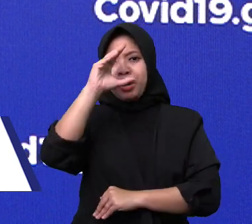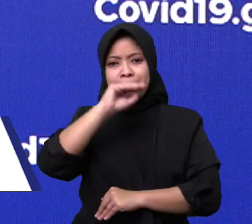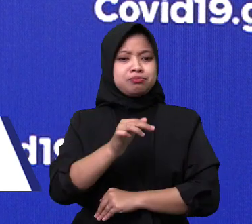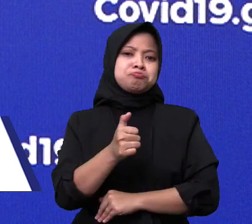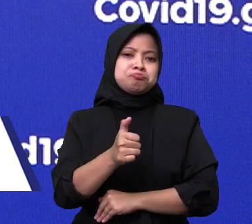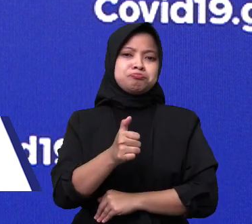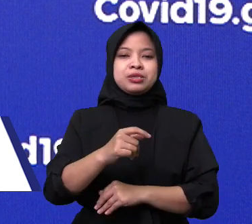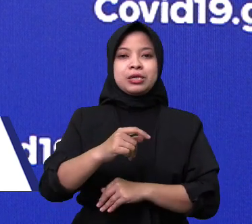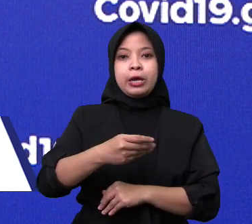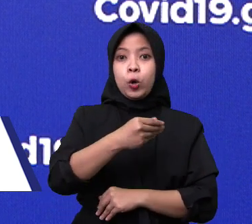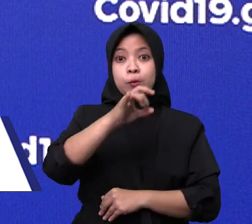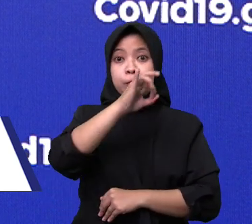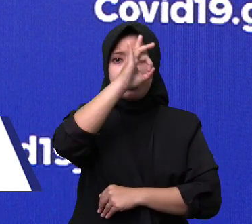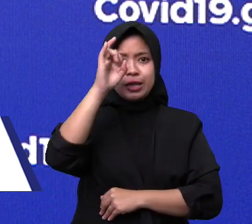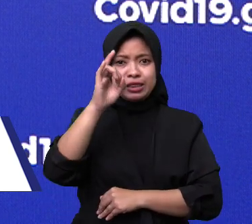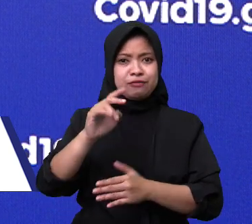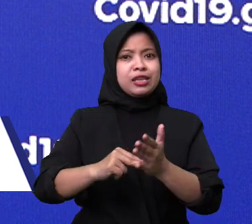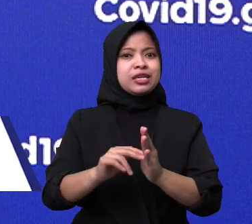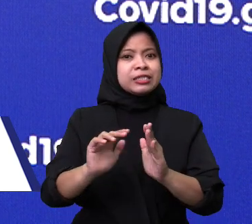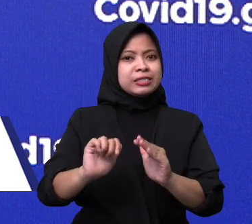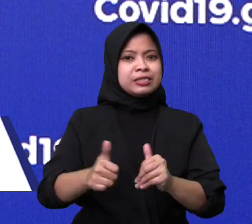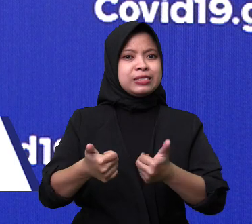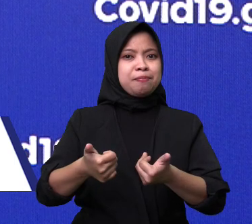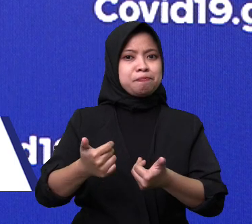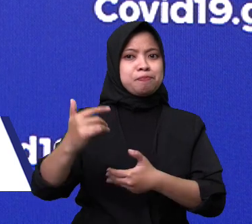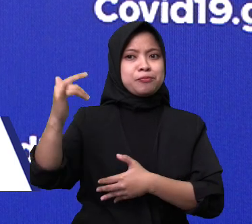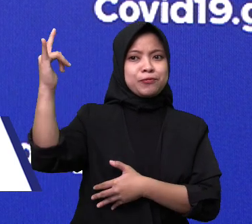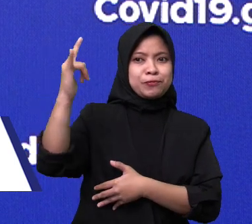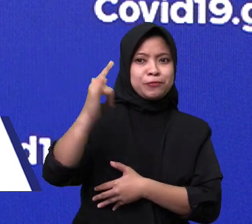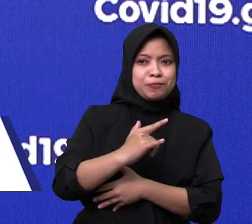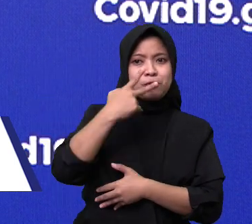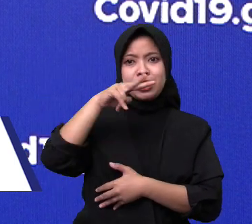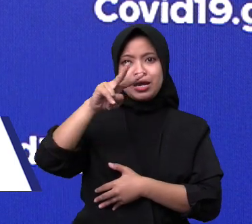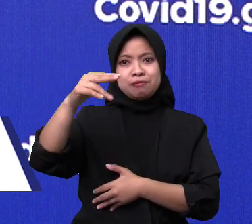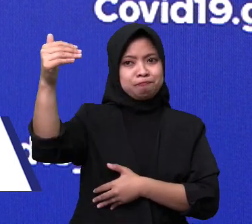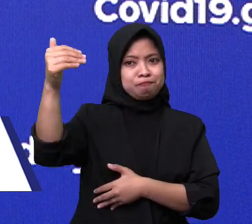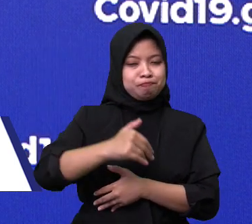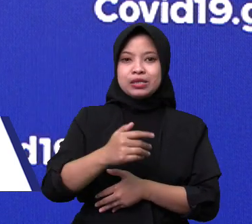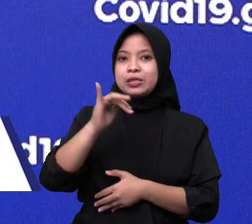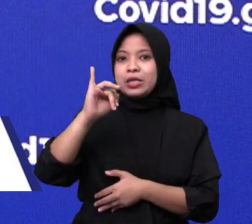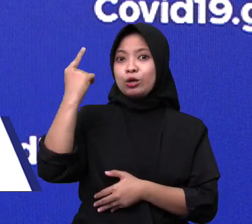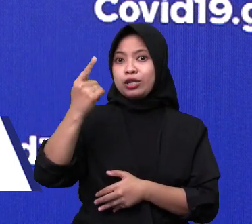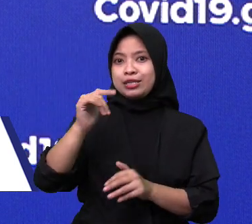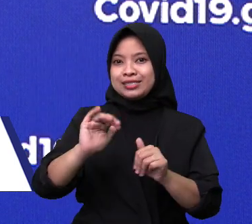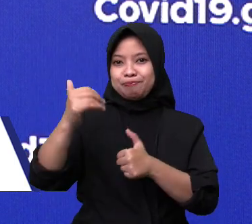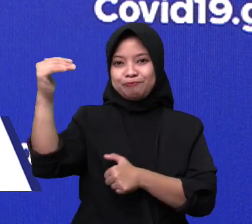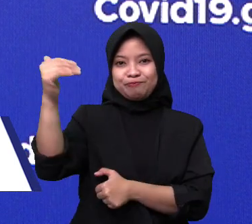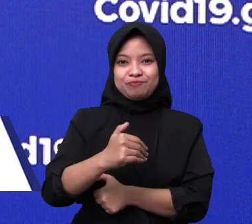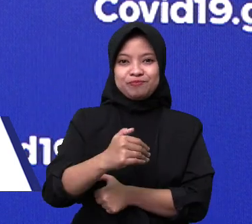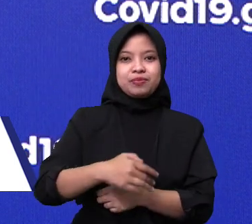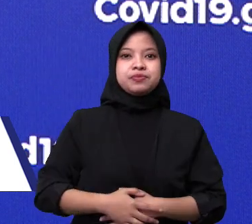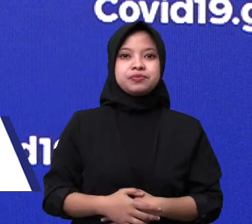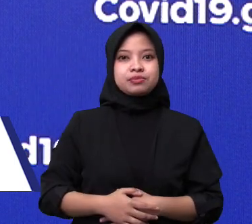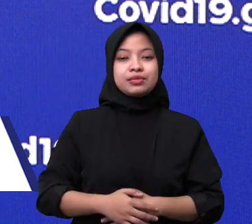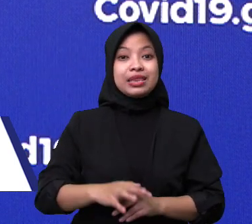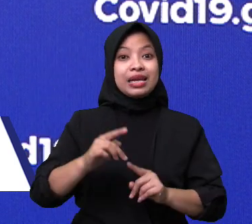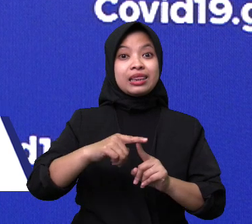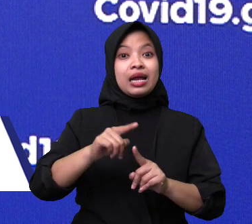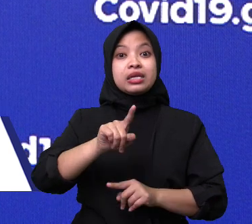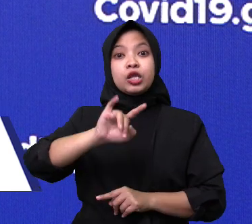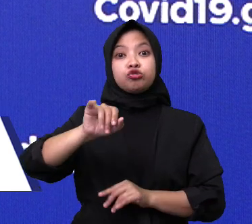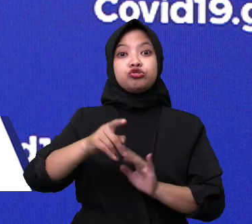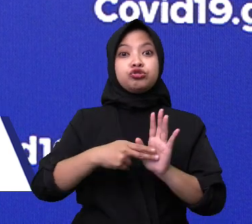sektor parekraf semakin siap untuk menerima kembali wisatawan internasional. Dan pada 1 Juni lalu,